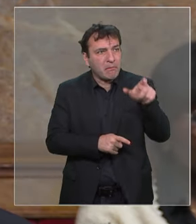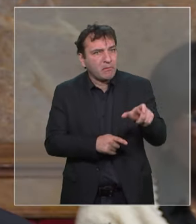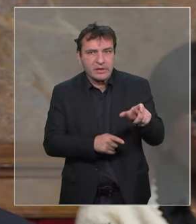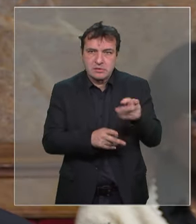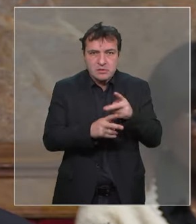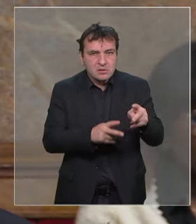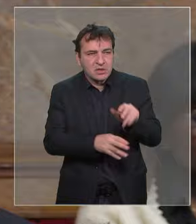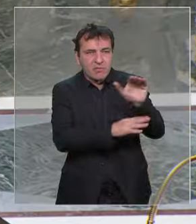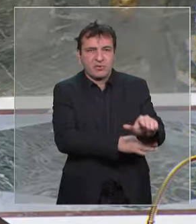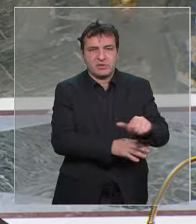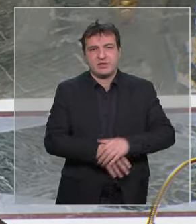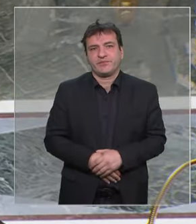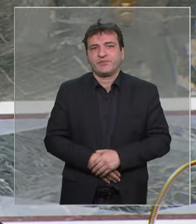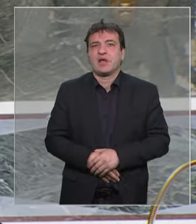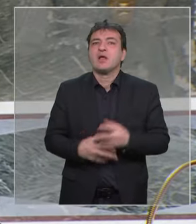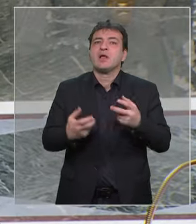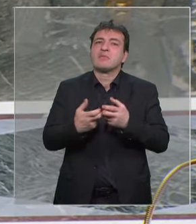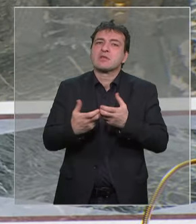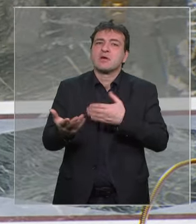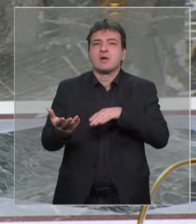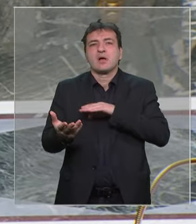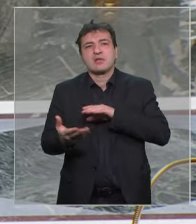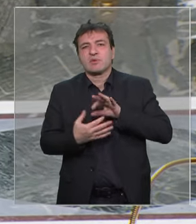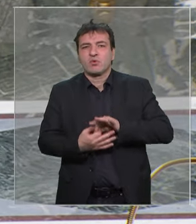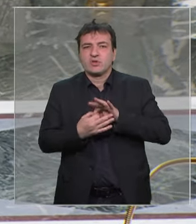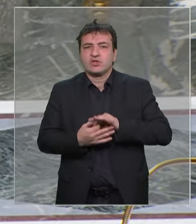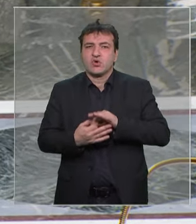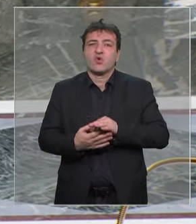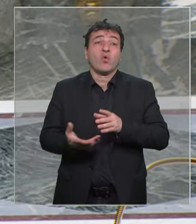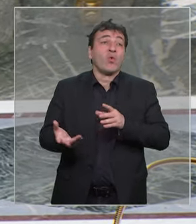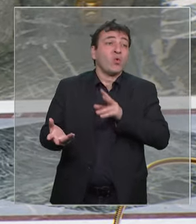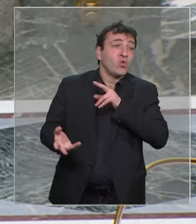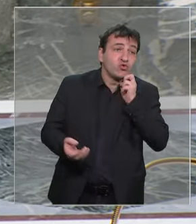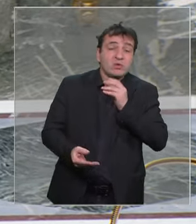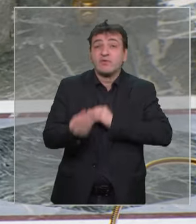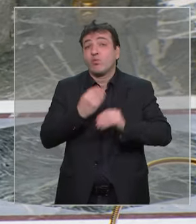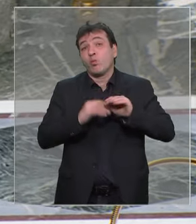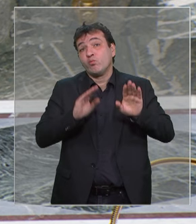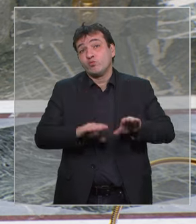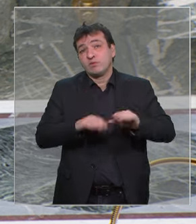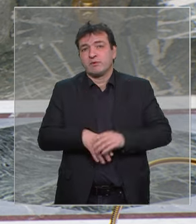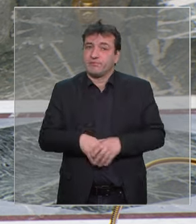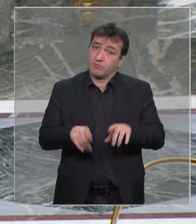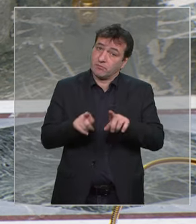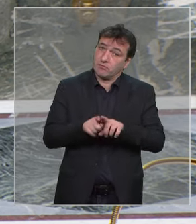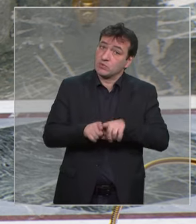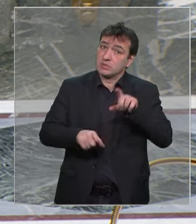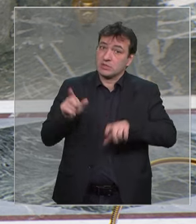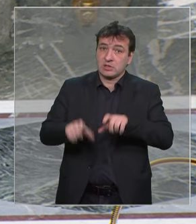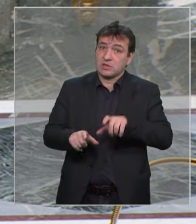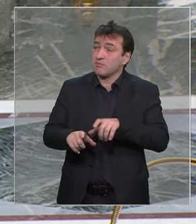cas des responsables religieux, juifs ou musulmans au moment où nous parlons. C'est le cas d'opposants politiques qui trouvent refuge dans notre